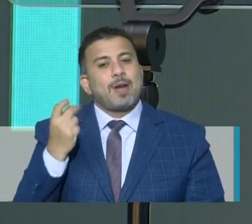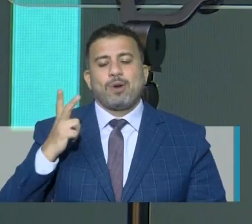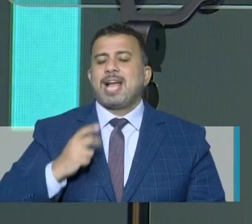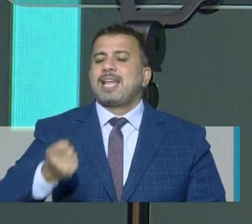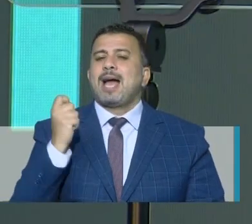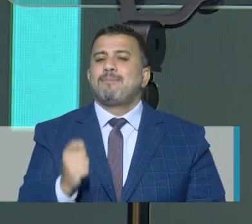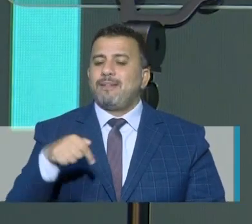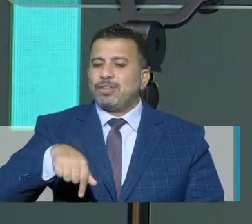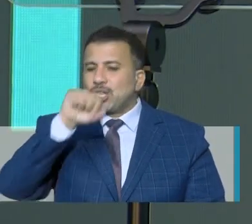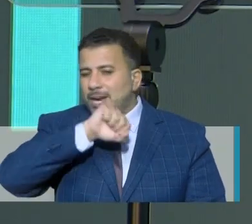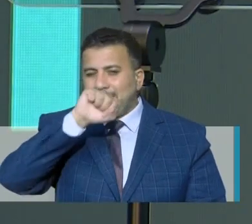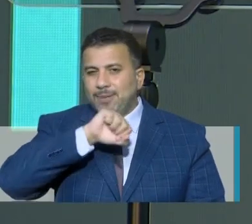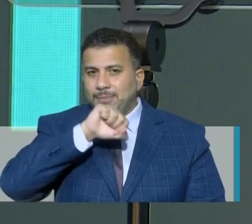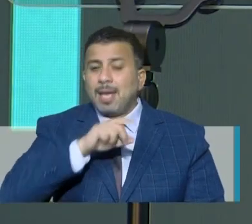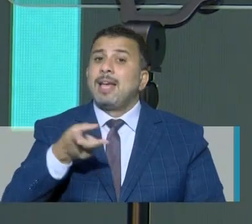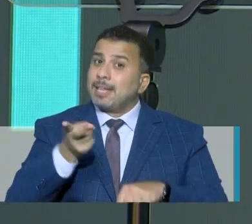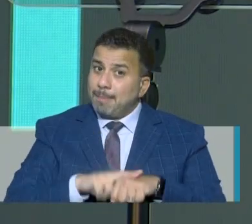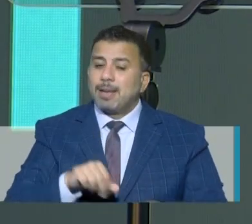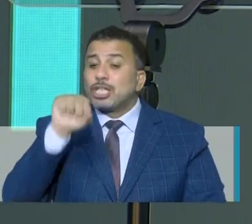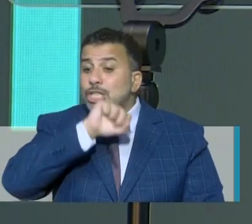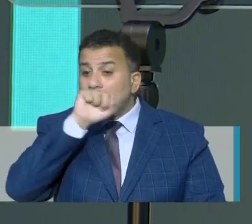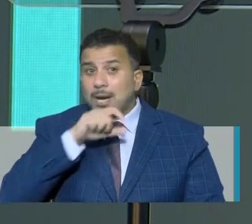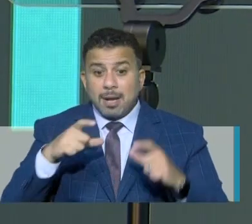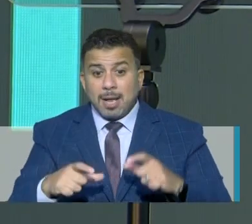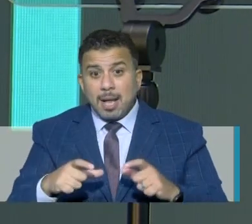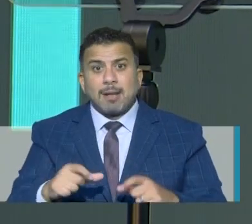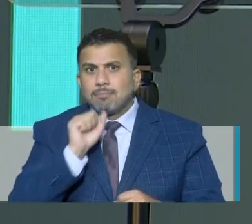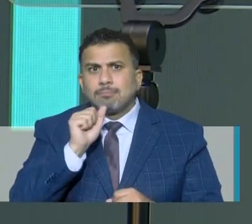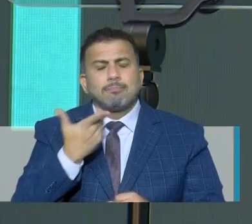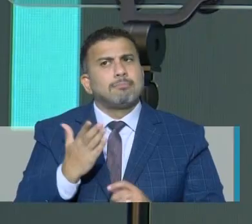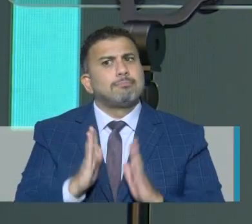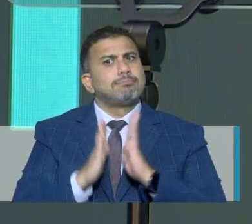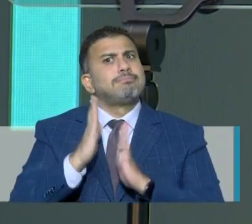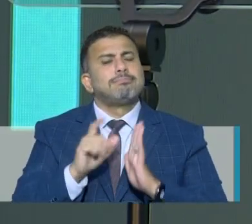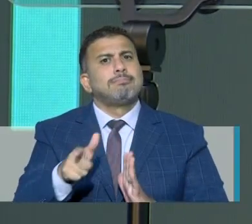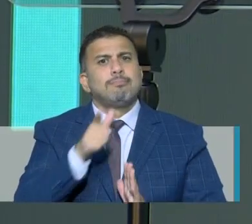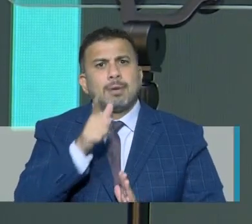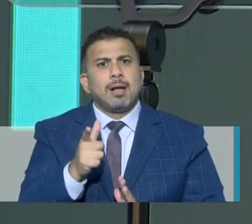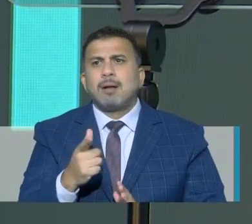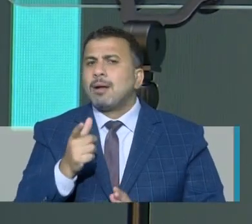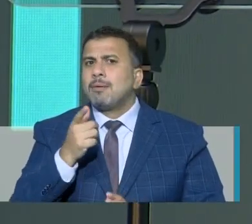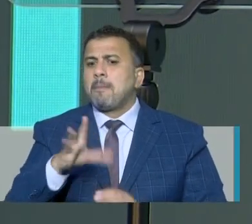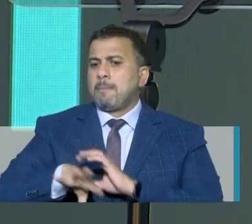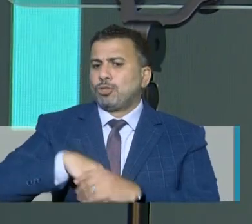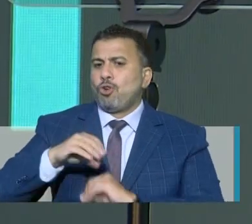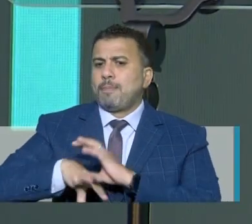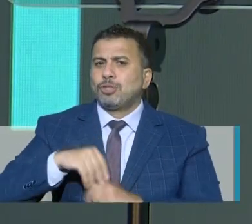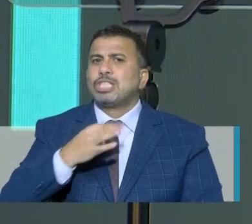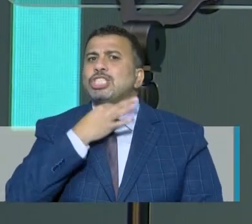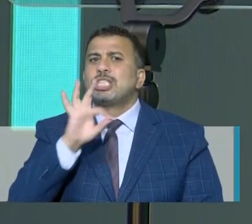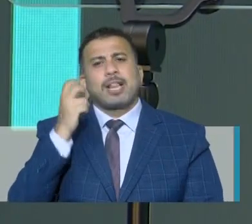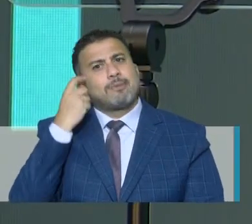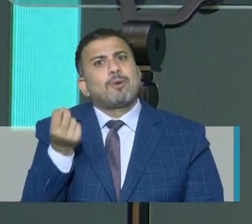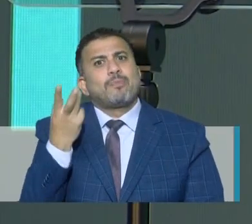الاعمال في الاماره كما تتمتع الشارقه ببيئه اعمار رياديه والتي تتميز باحتضانها لاصحاب المشاريع الناشئه